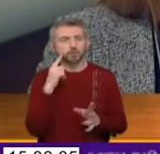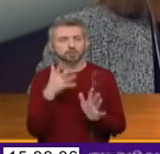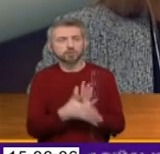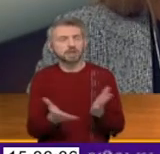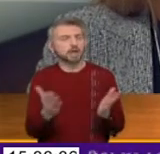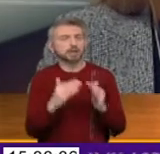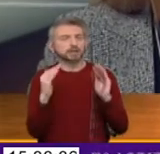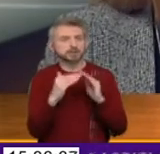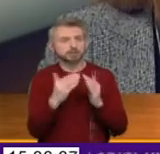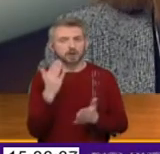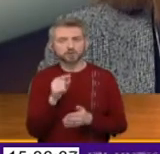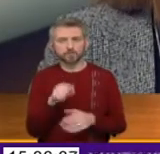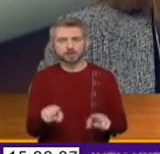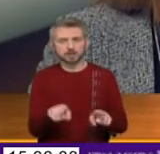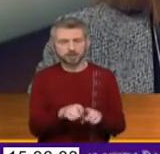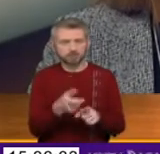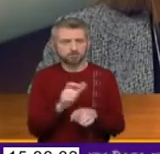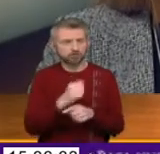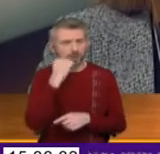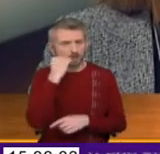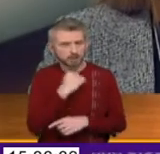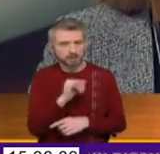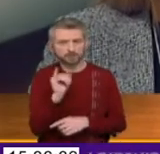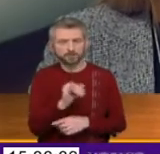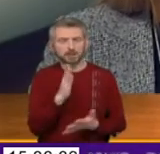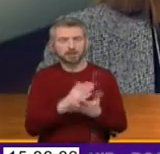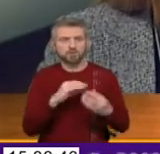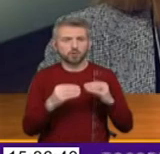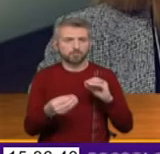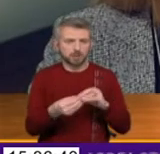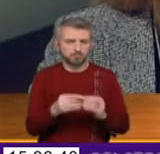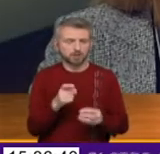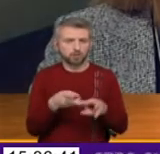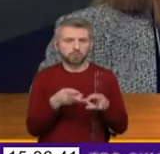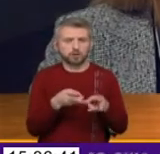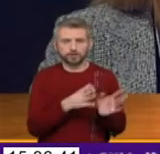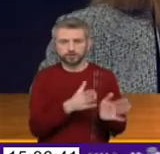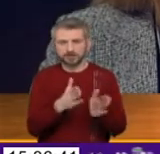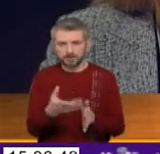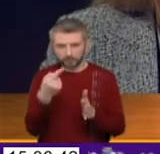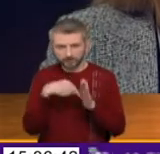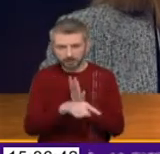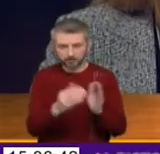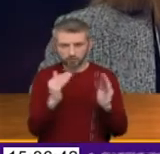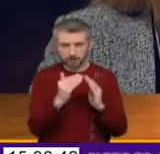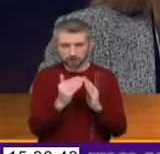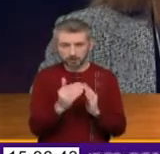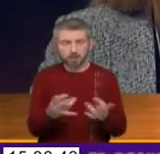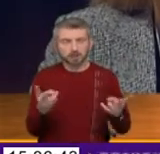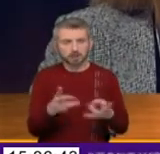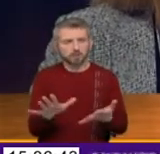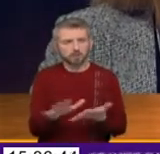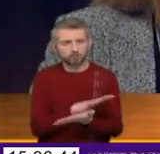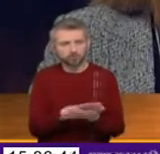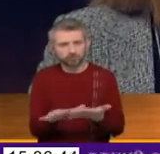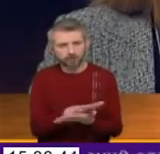дім. Угу. Якщо він такий вже більш старенький і є проблеми саме з опалювальною системою всередині будинку, то треба